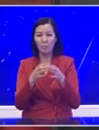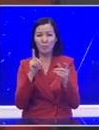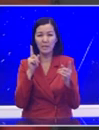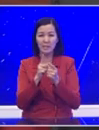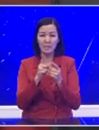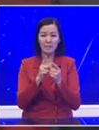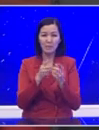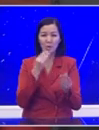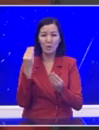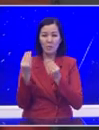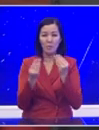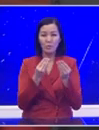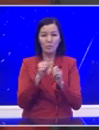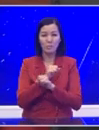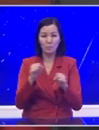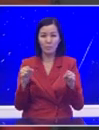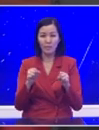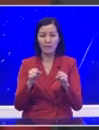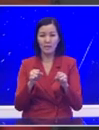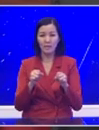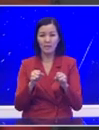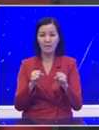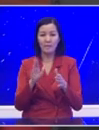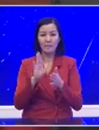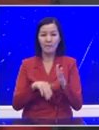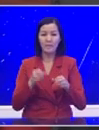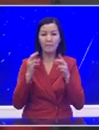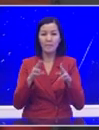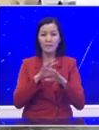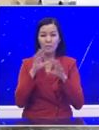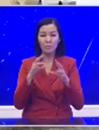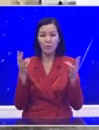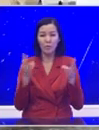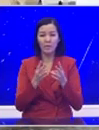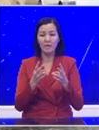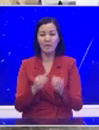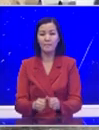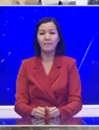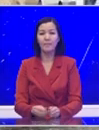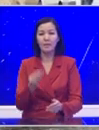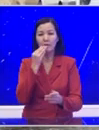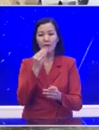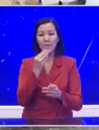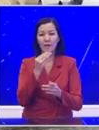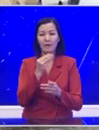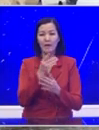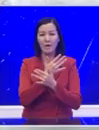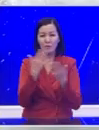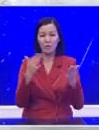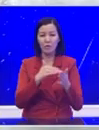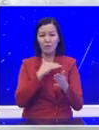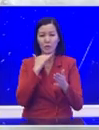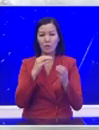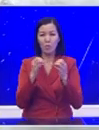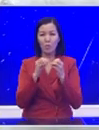коронавирустан қорықсын. И басқа жағдай общественный безопасность тоже жастың аты жас қой. Өңірде азық-түлік жетеді. Тұрақтандыру қорында 10 мың